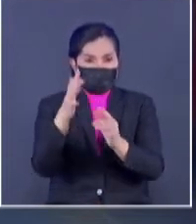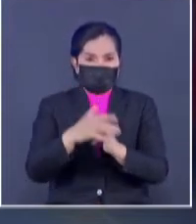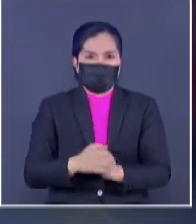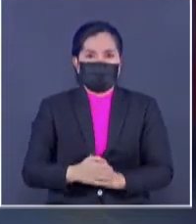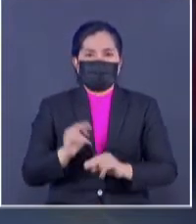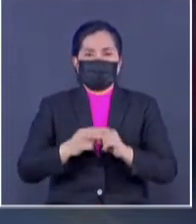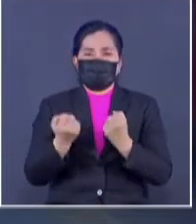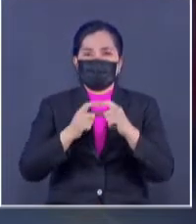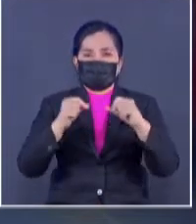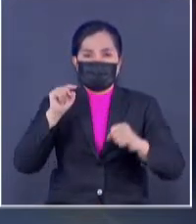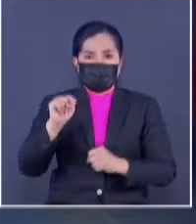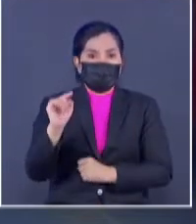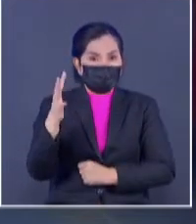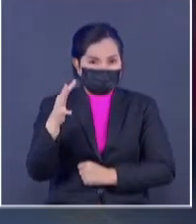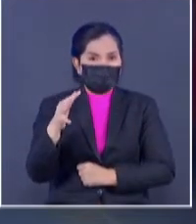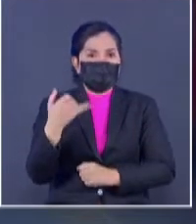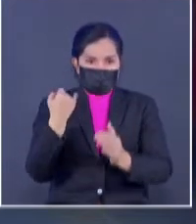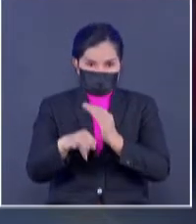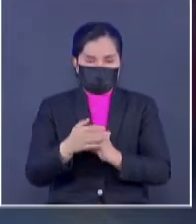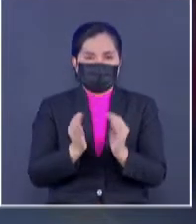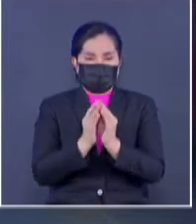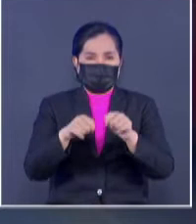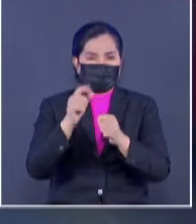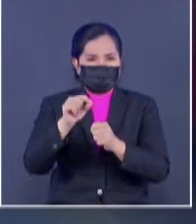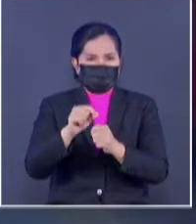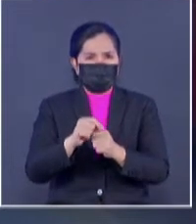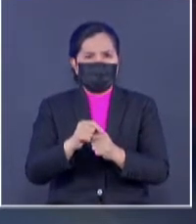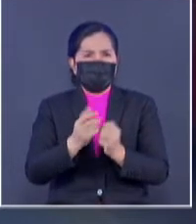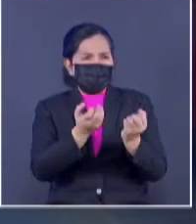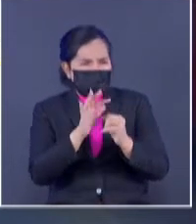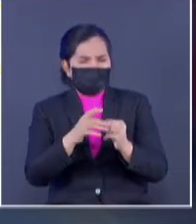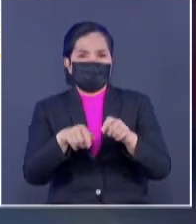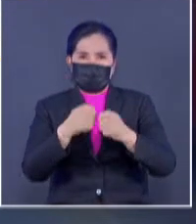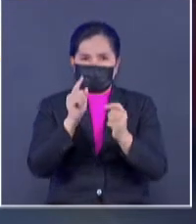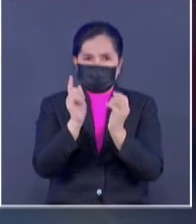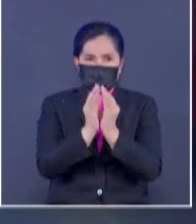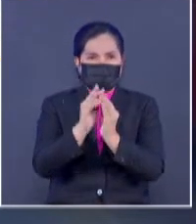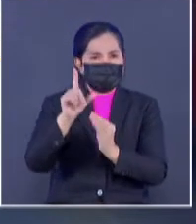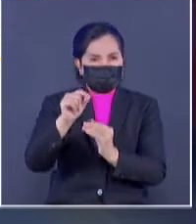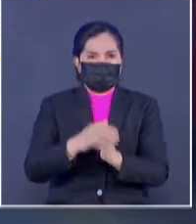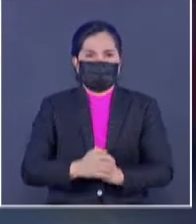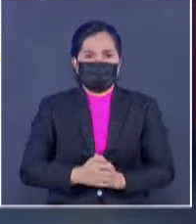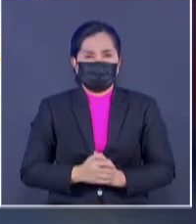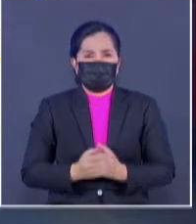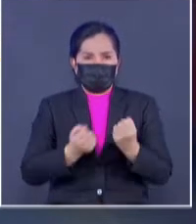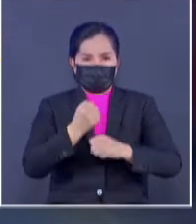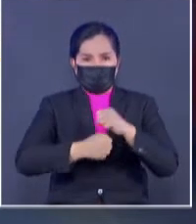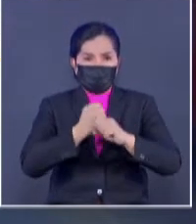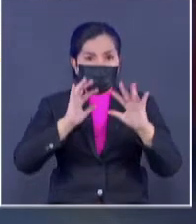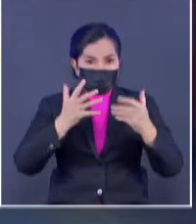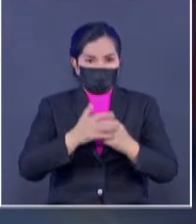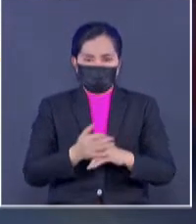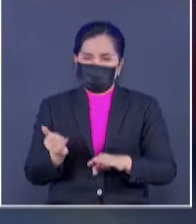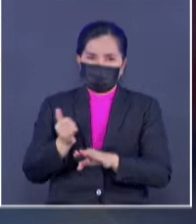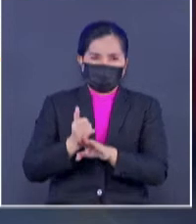ถแท็กซี่แล้วไม่ยอมกดมิเตอร์นะคะปฏิเสธผู้โดยสารก็โดนเหมือนกันตัดไปเลย20คะแนนใช้รถหมดอายุบรร